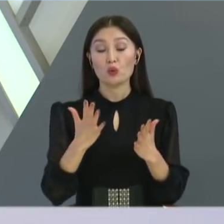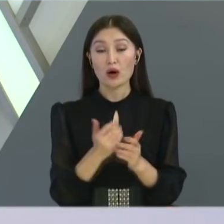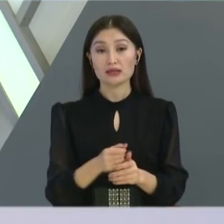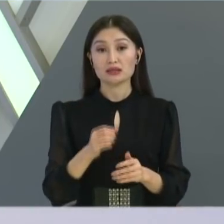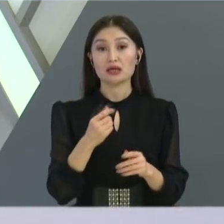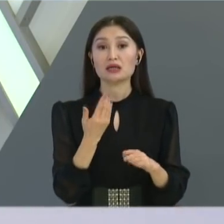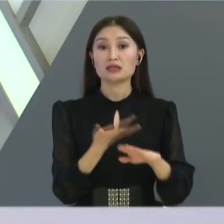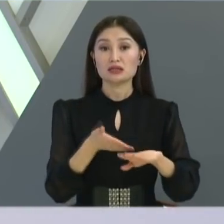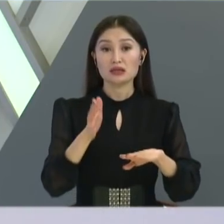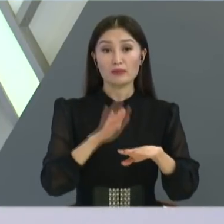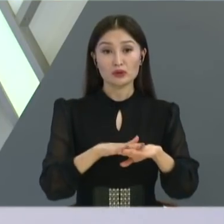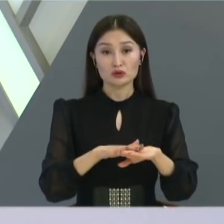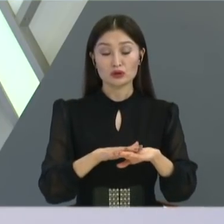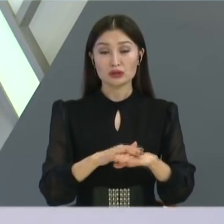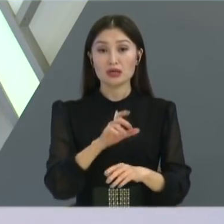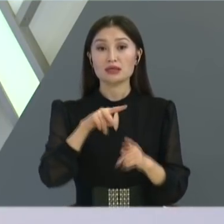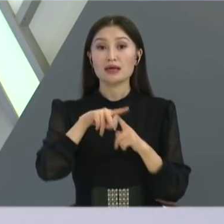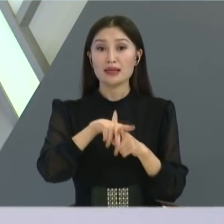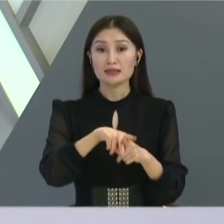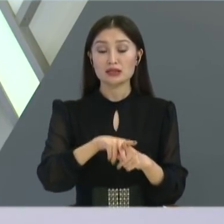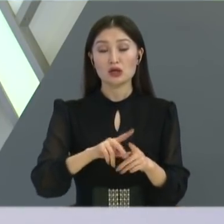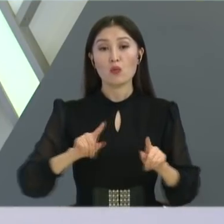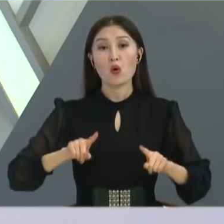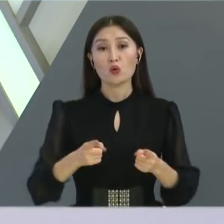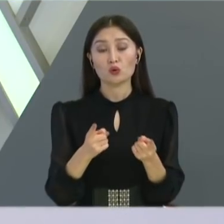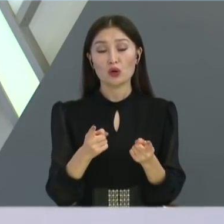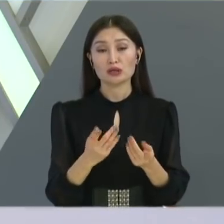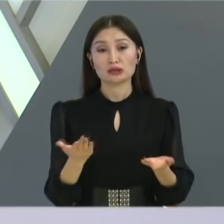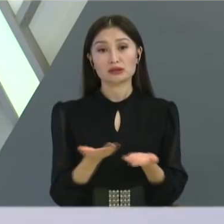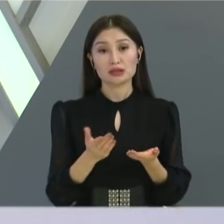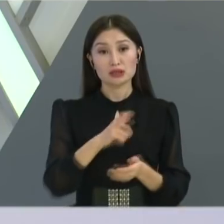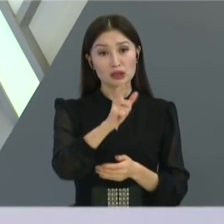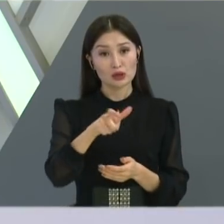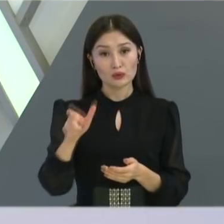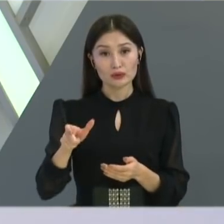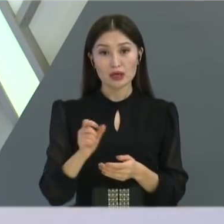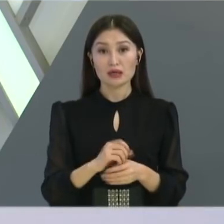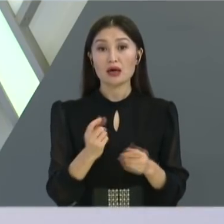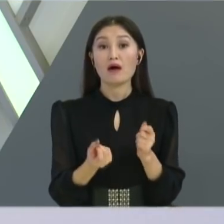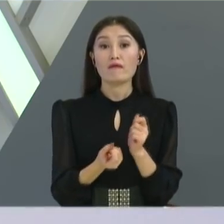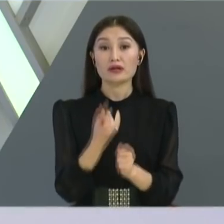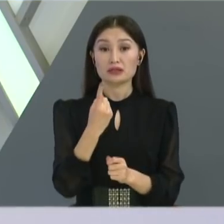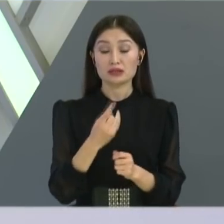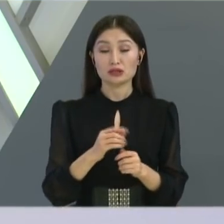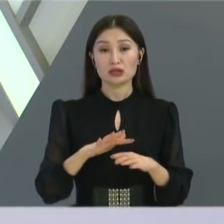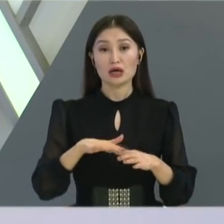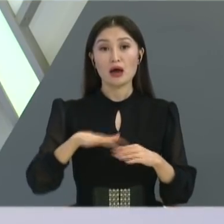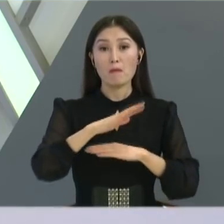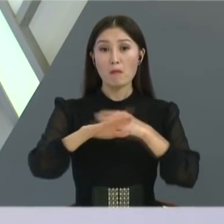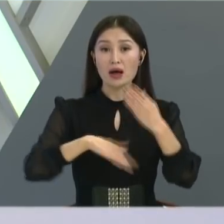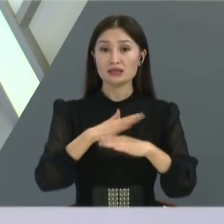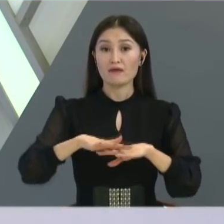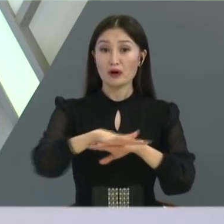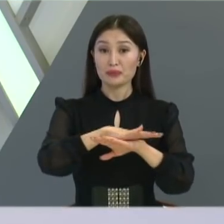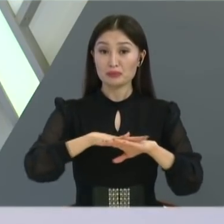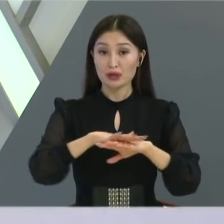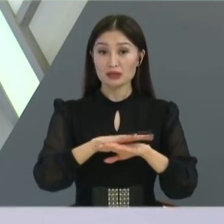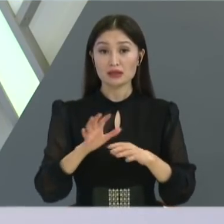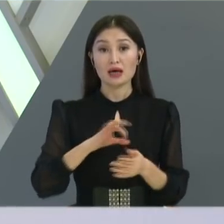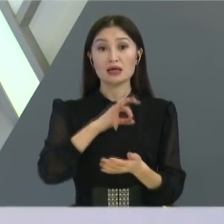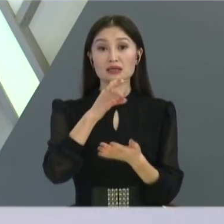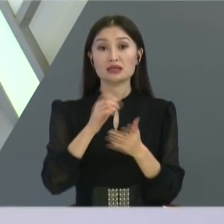ситуацией, сопряженной с насилием и угрозой жизни и здоровью людей, возникшей в результате массовых беспорядков, в